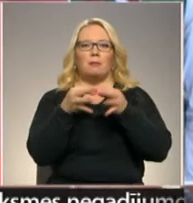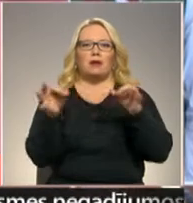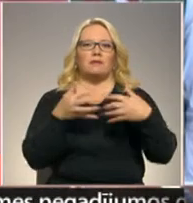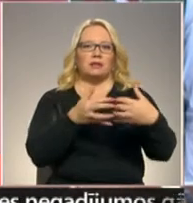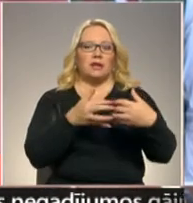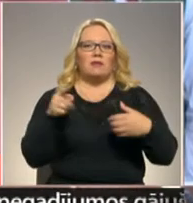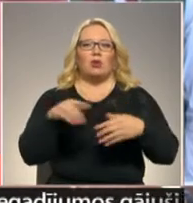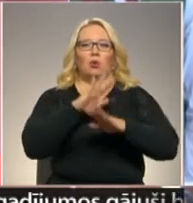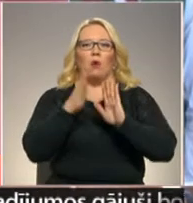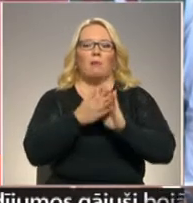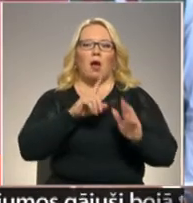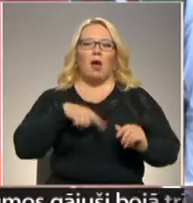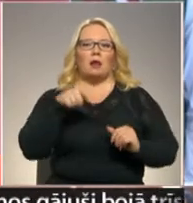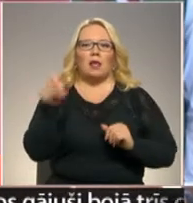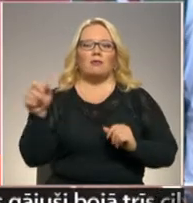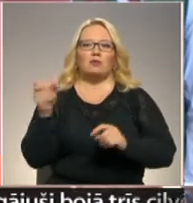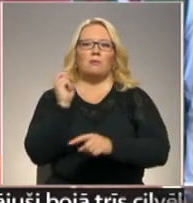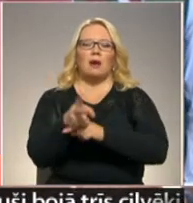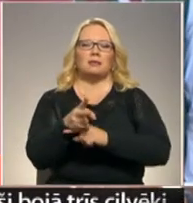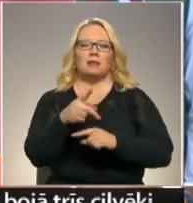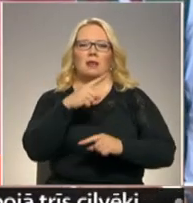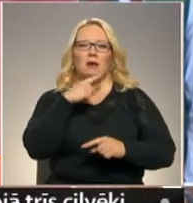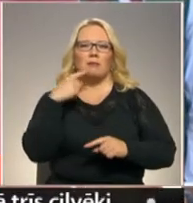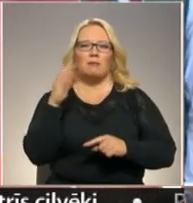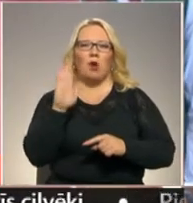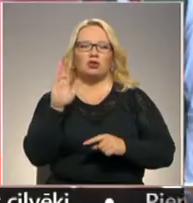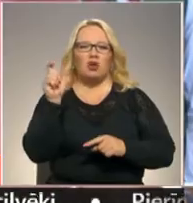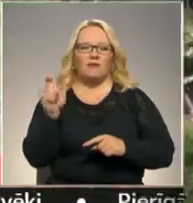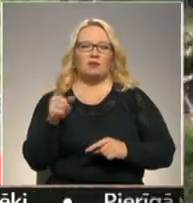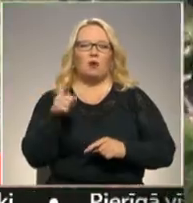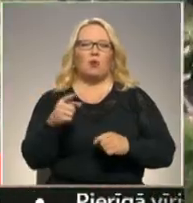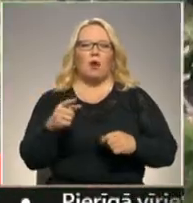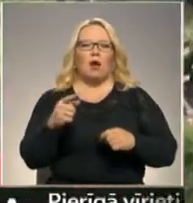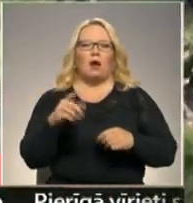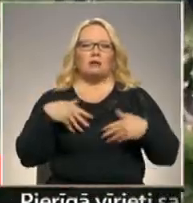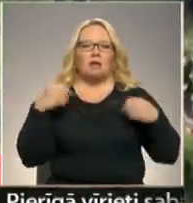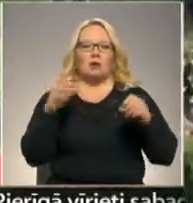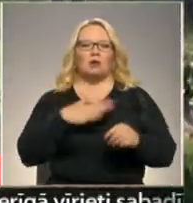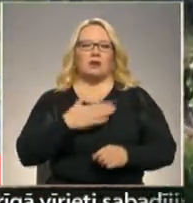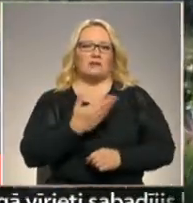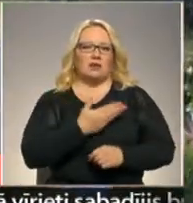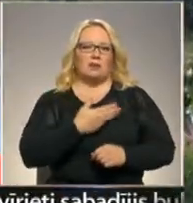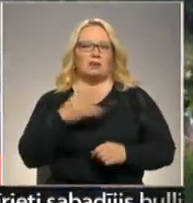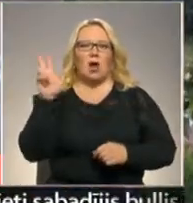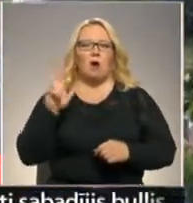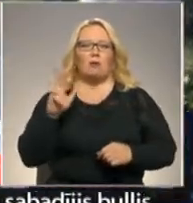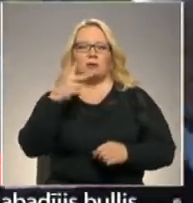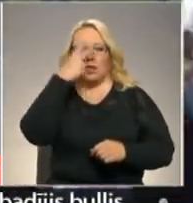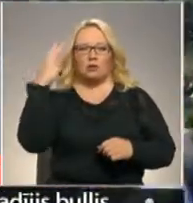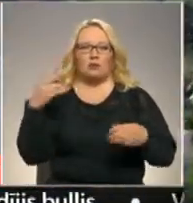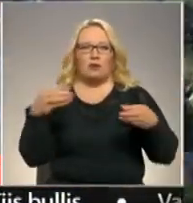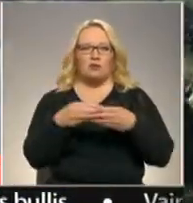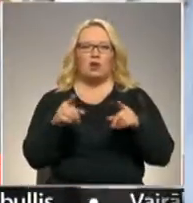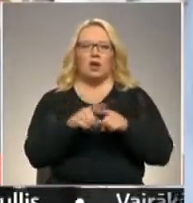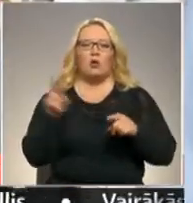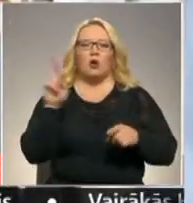cīņās viņi kopā ar latviešiem padzina bolševikus, par to ziedojot savas dzīvības. Daugavpils lietuviešu biedrība, kā arī visi no Roķišķiem